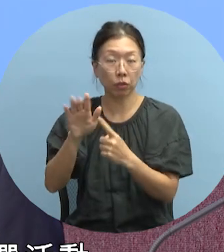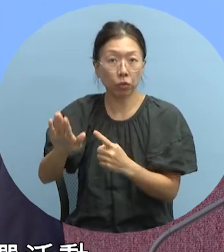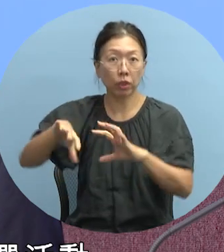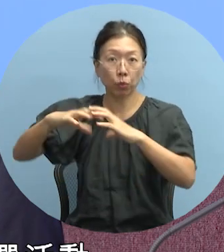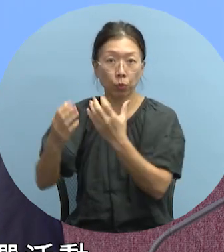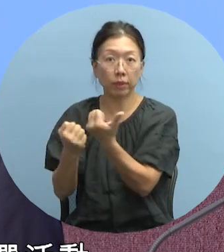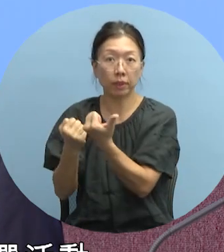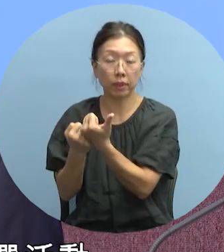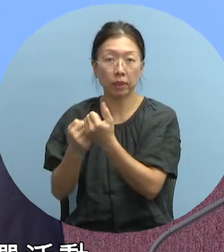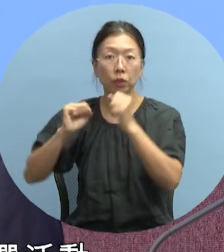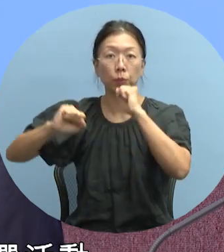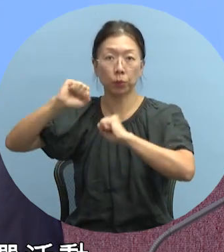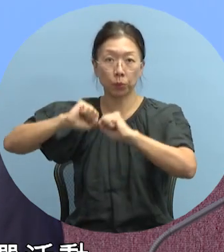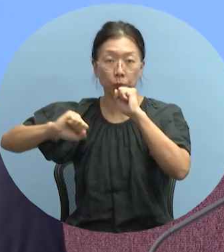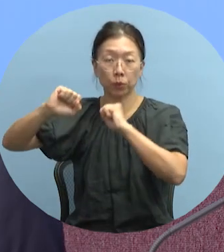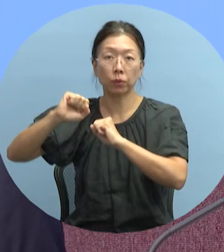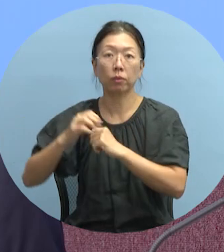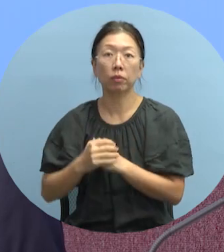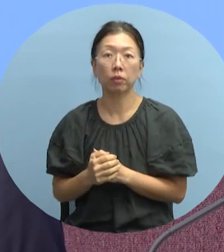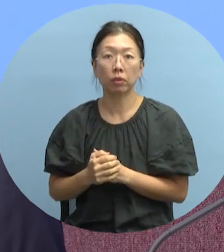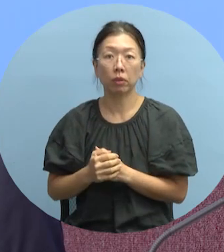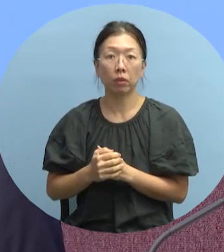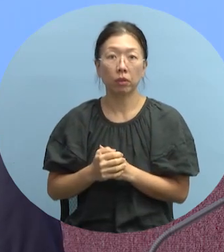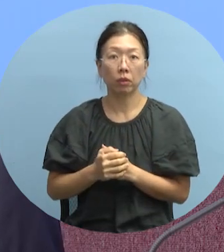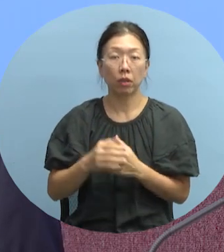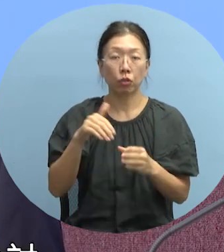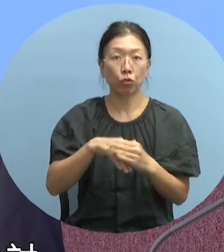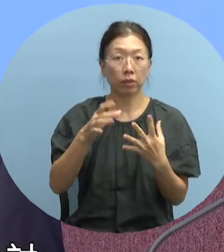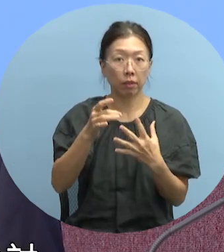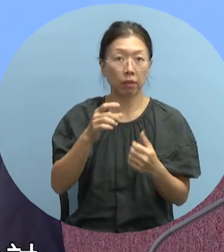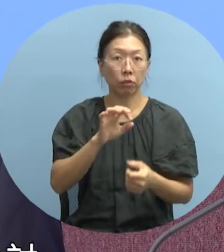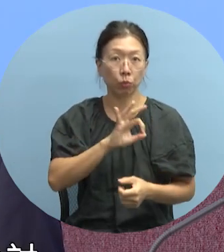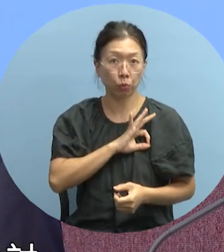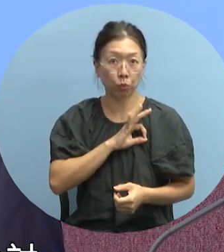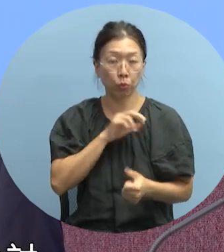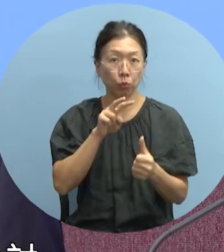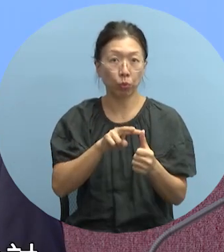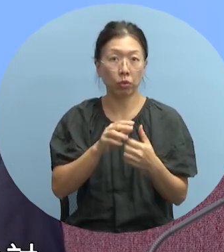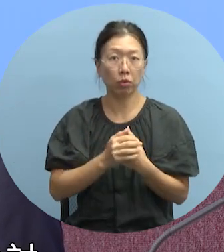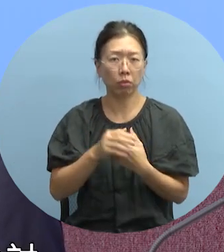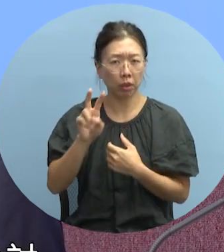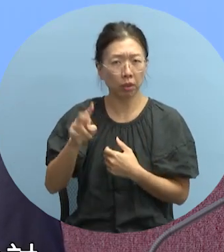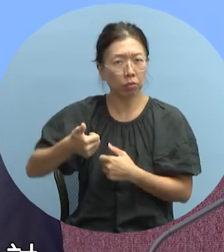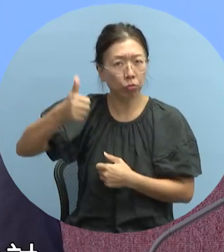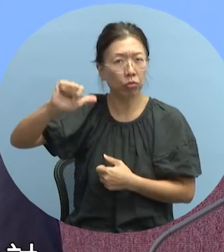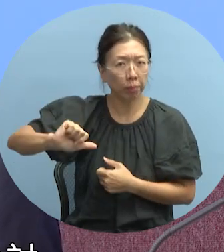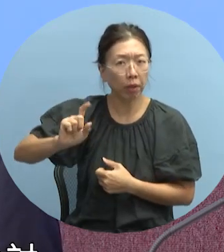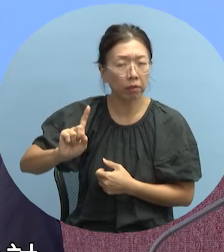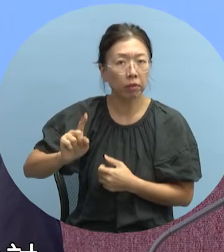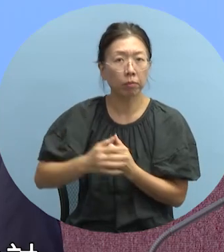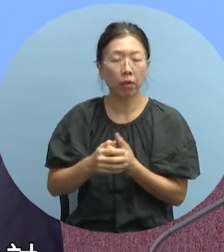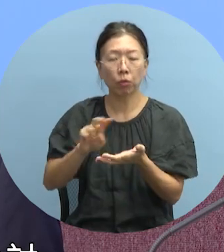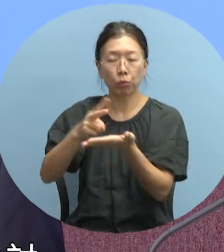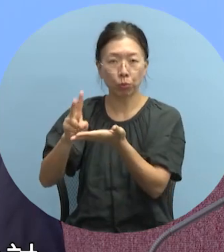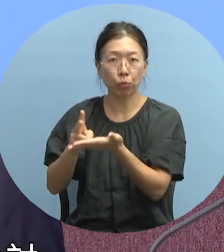進行競選的活動。選管會是會密切留意這個新安排的成效，並適時作出